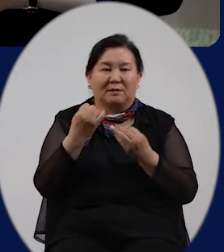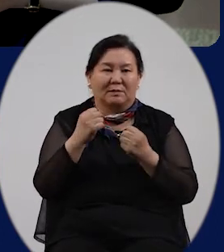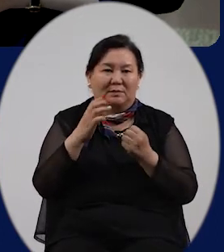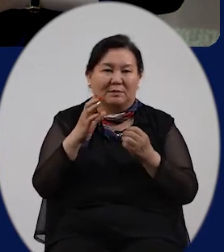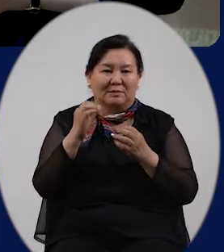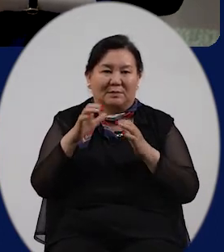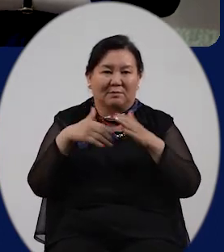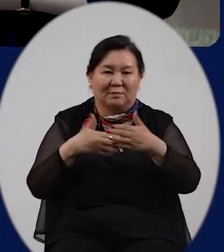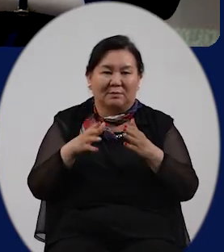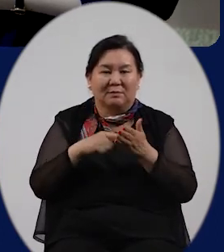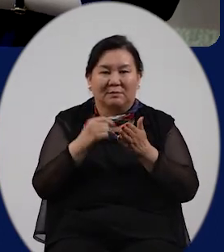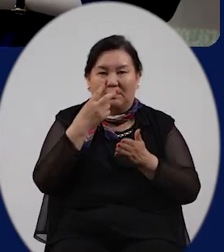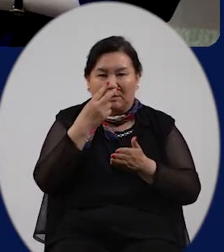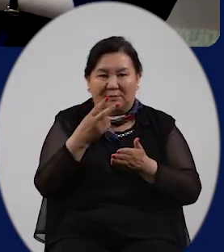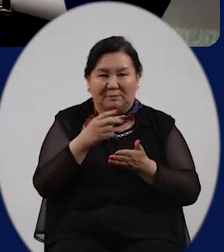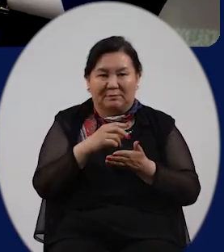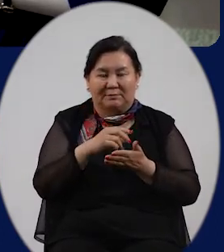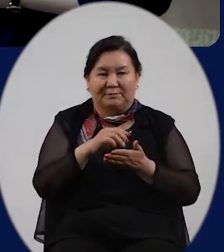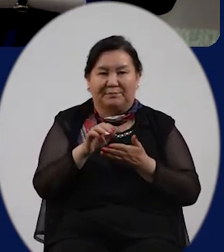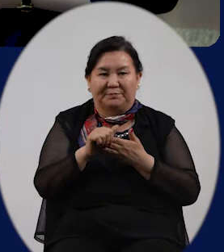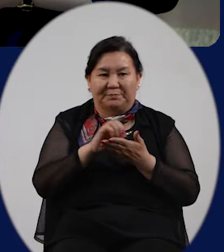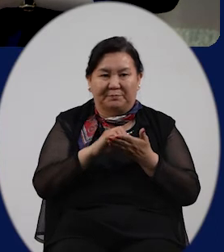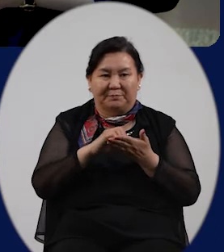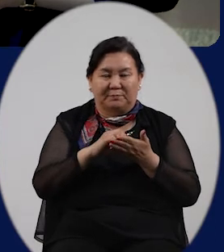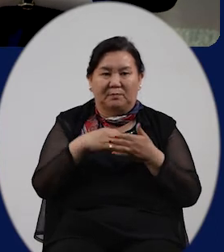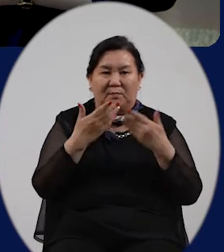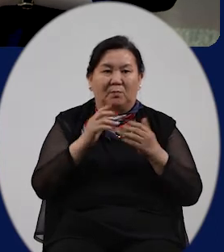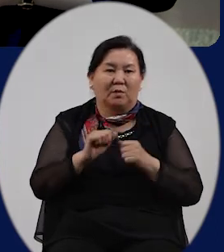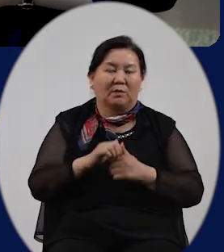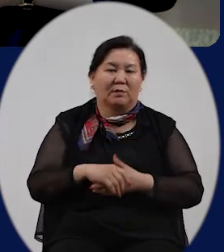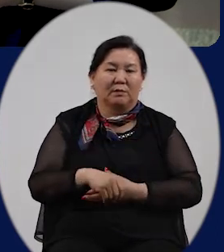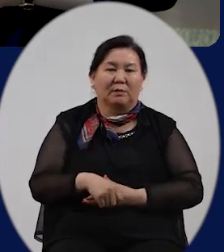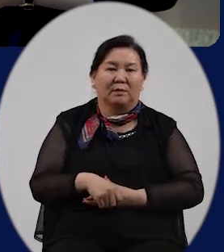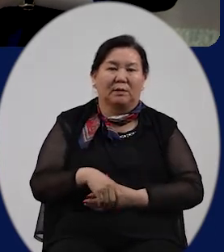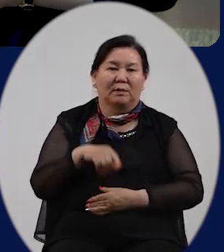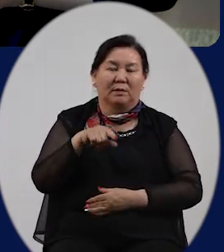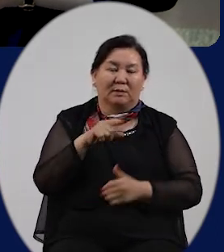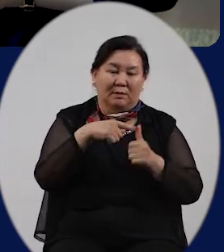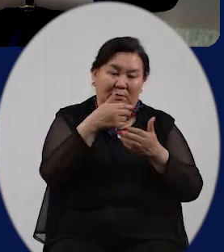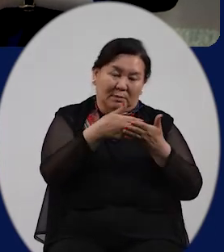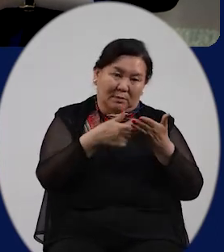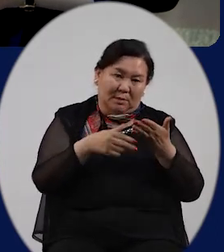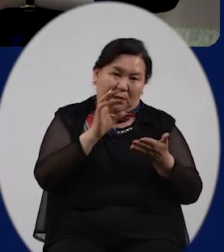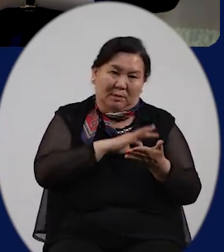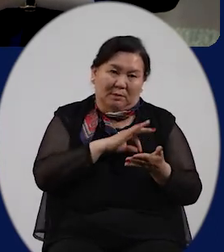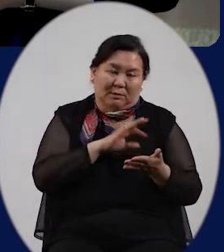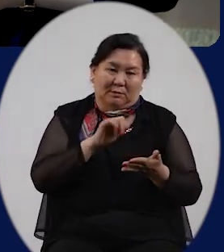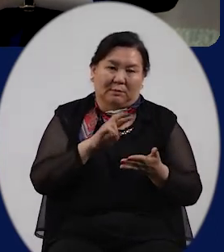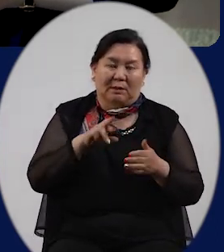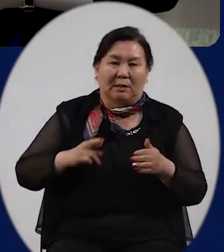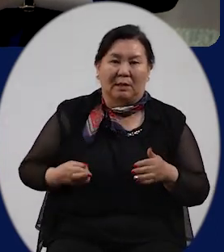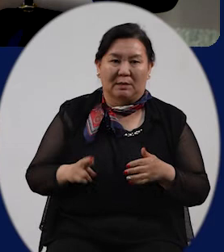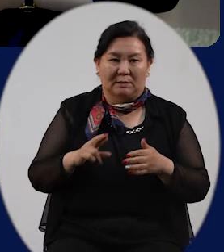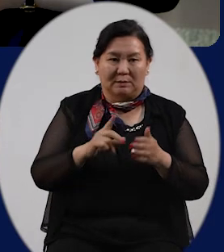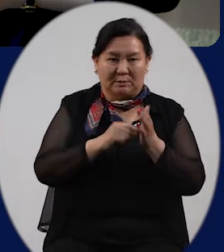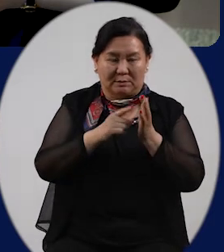савлгаатай юм бараа бүтээгдэхүүн байна вэ гэдгийг энэ pack and list дээр бол тусгаж өгдөгөө. Тэгэхээр энэ дээр тусгаж өгсний давуу тал маань яагаад шаардлагатай байдаг